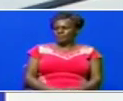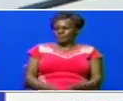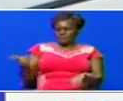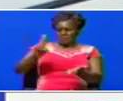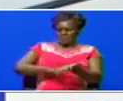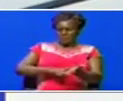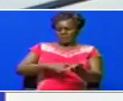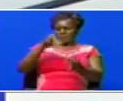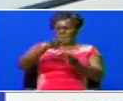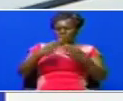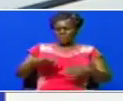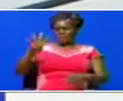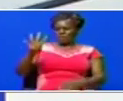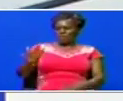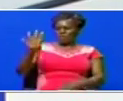registered voters,